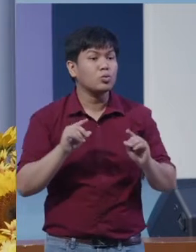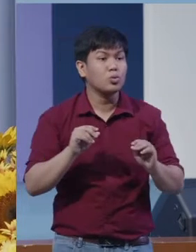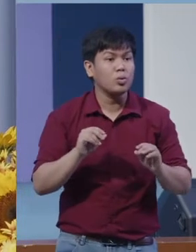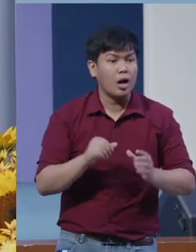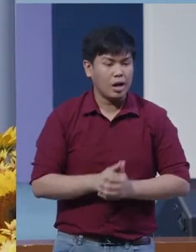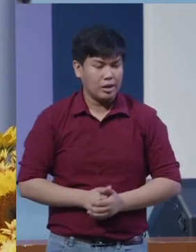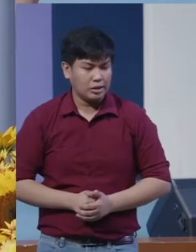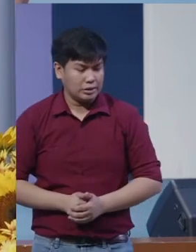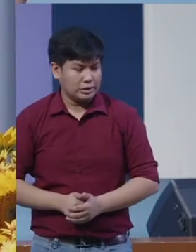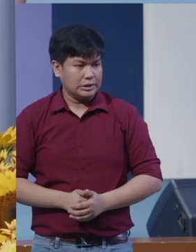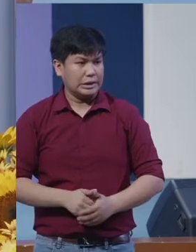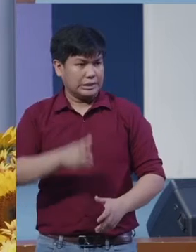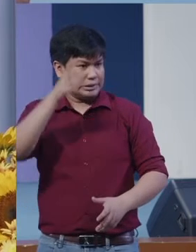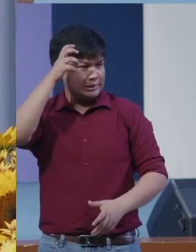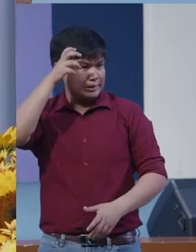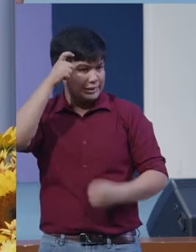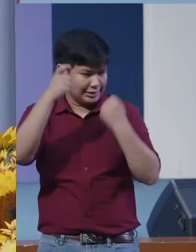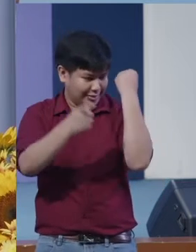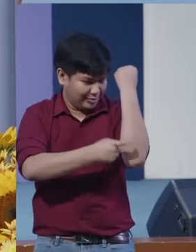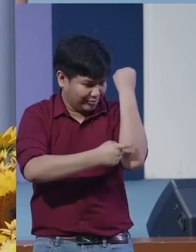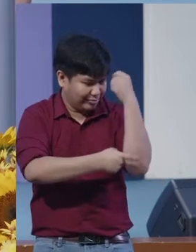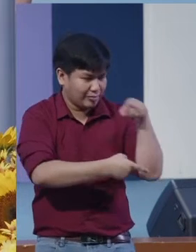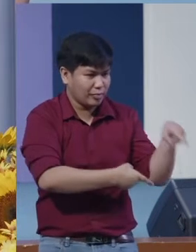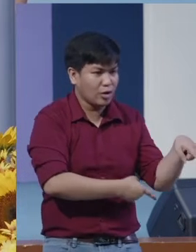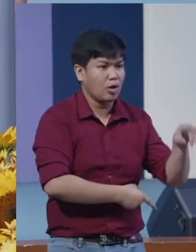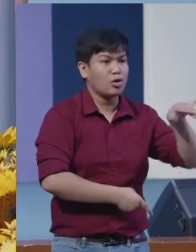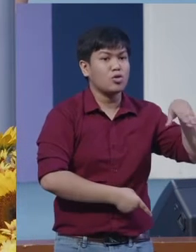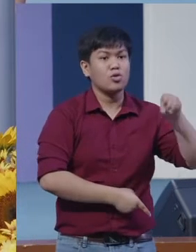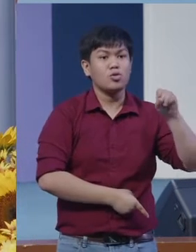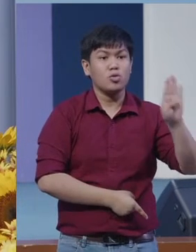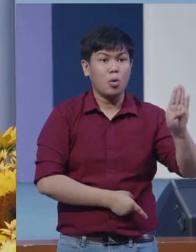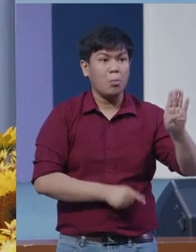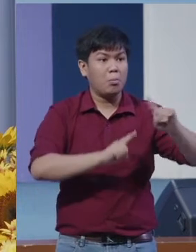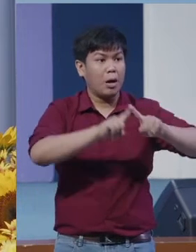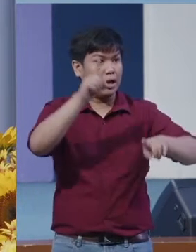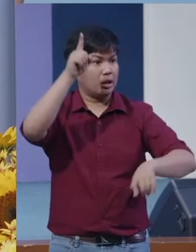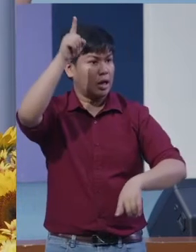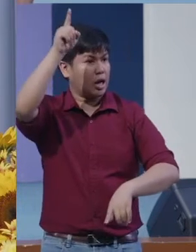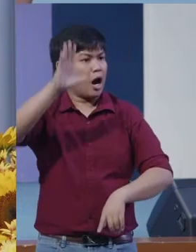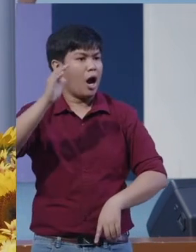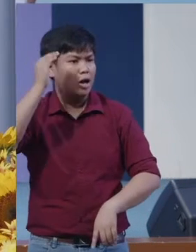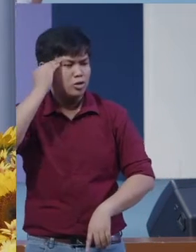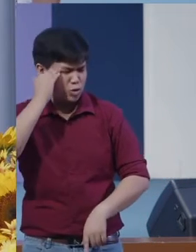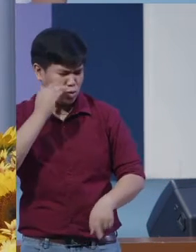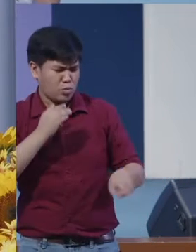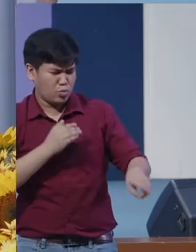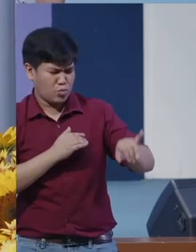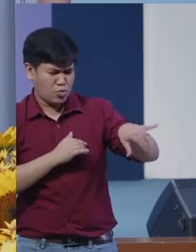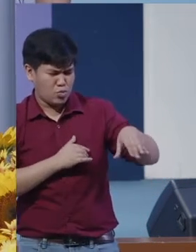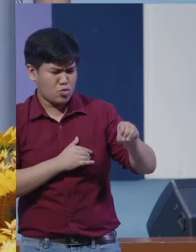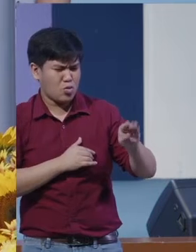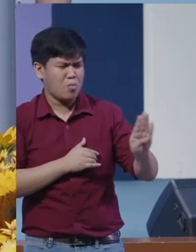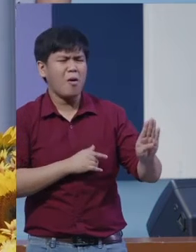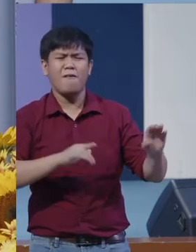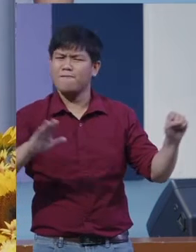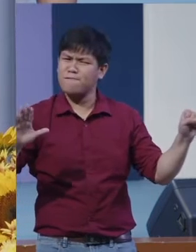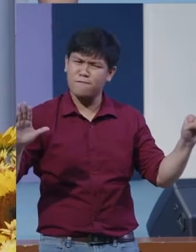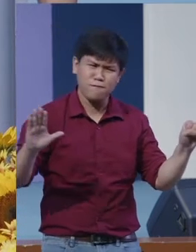Satanas sapagkat alam ng Diyos na tunay at wagas ang kanyang pananampalataya sa